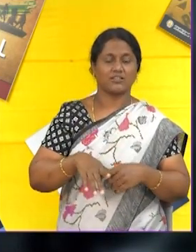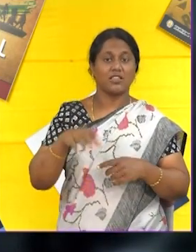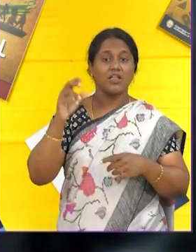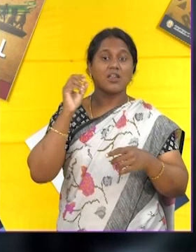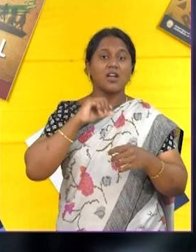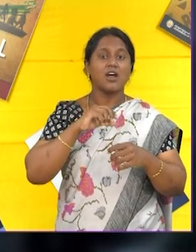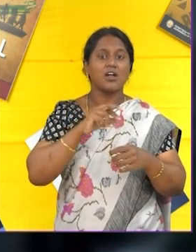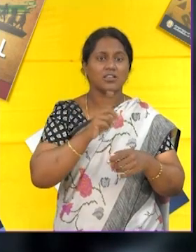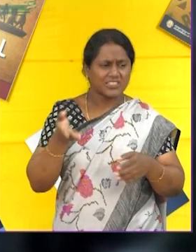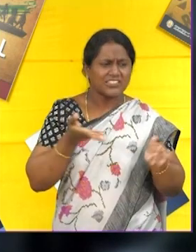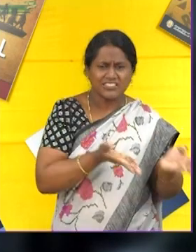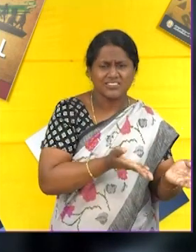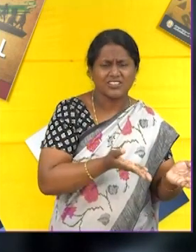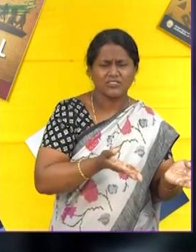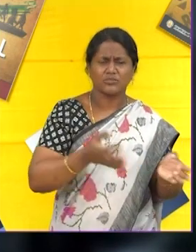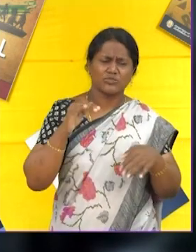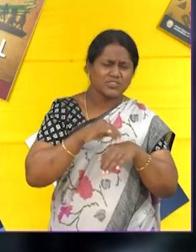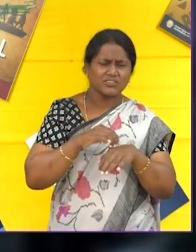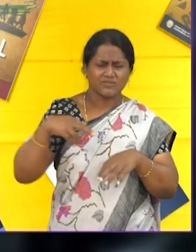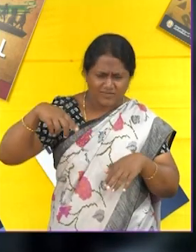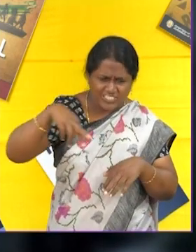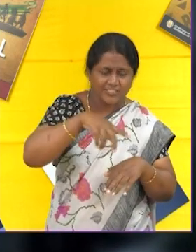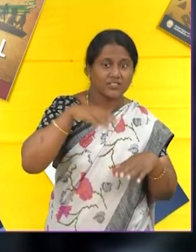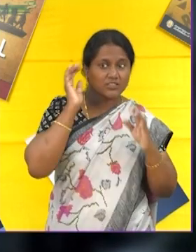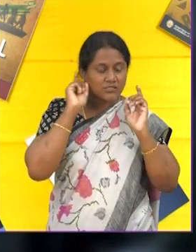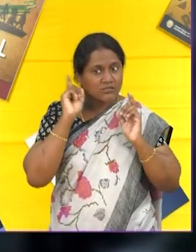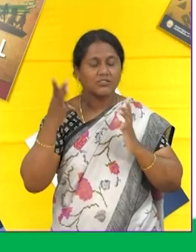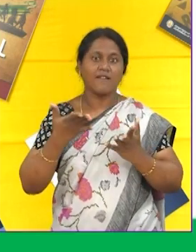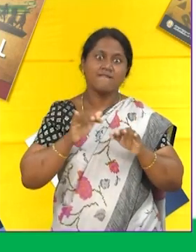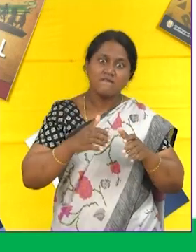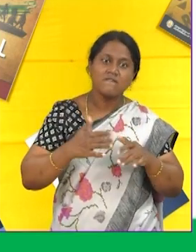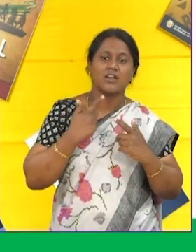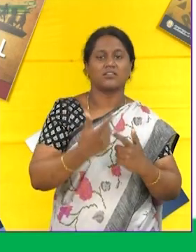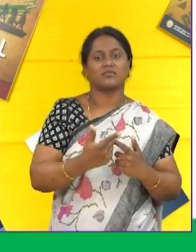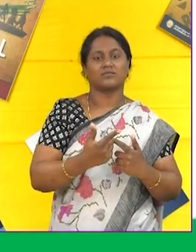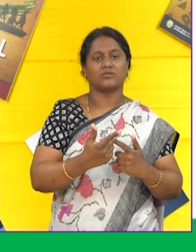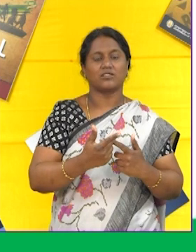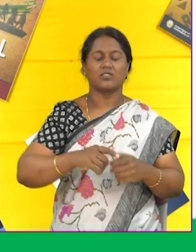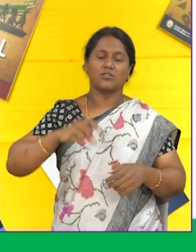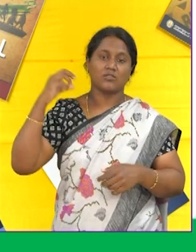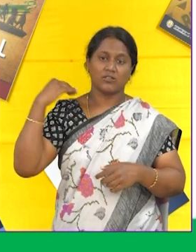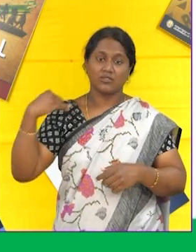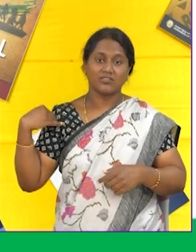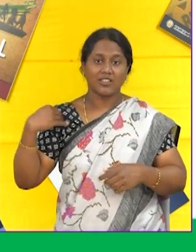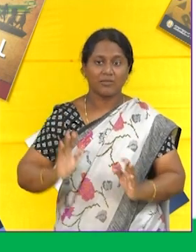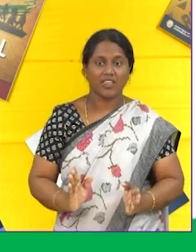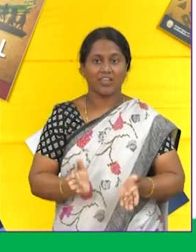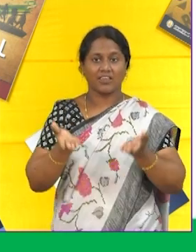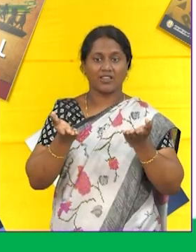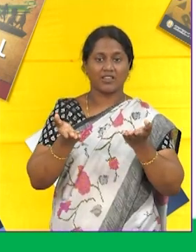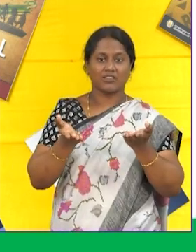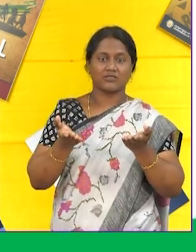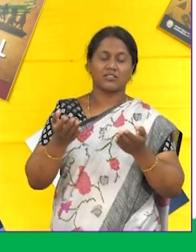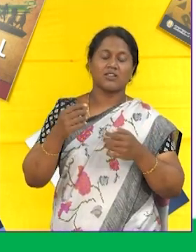downstairs. ஏதோ கீழே இருக்கு, கம் அப்படின்னு அவனை கூப்பிட்டேன். I said. He got up and followed me to the head of the back